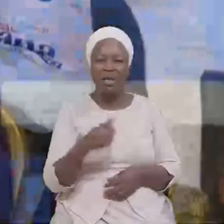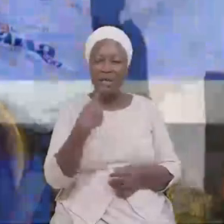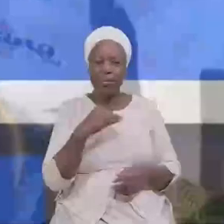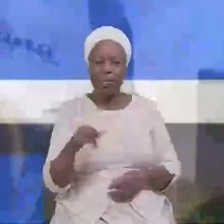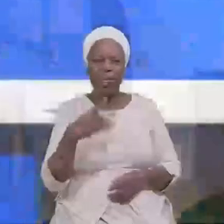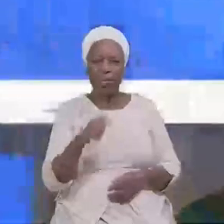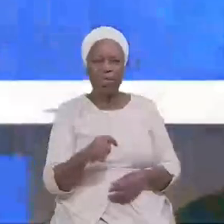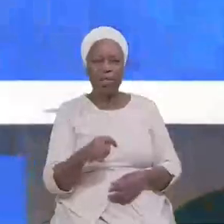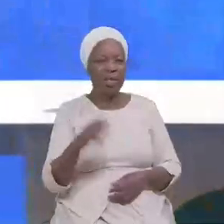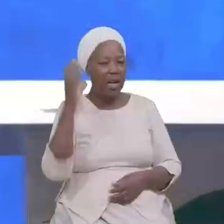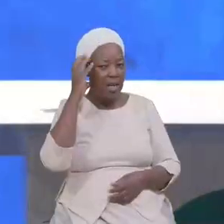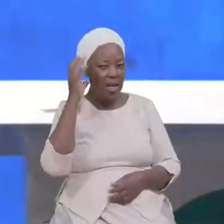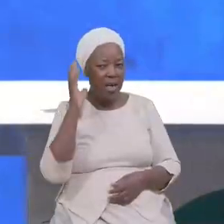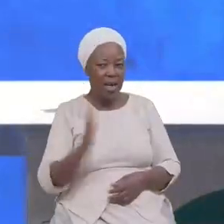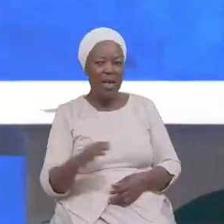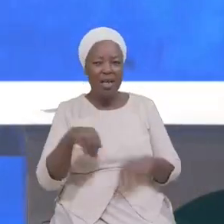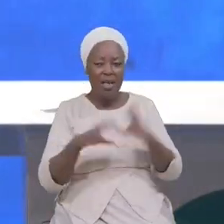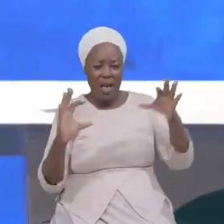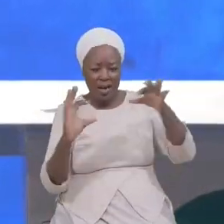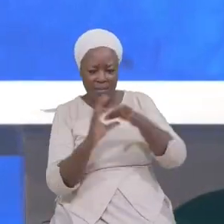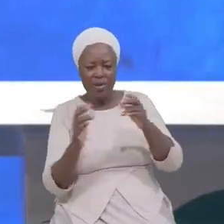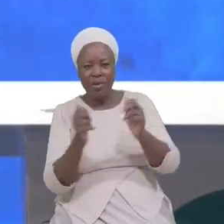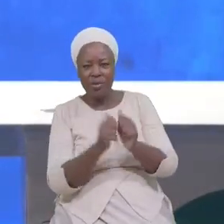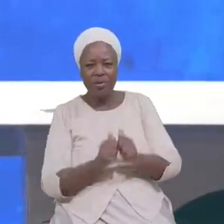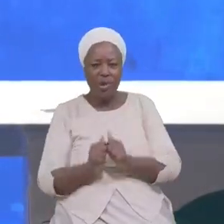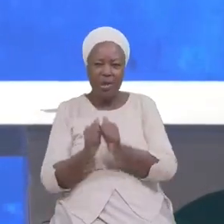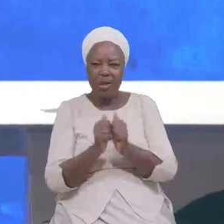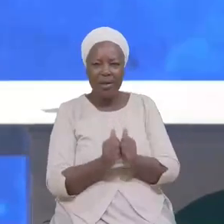L'orateur et celui qui écoute sont en accord.